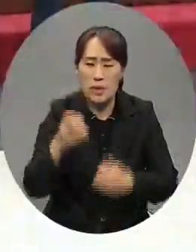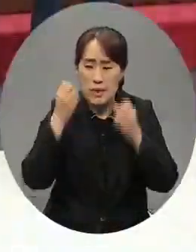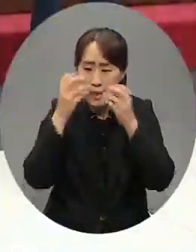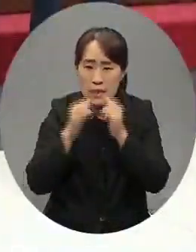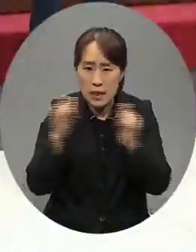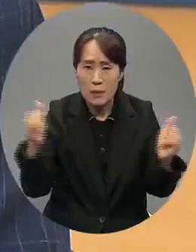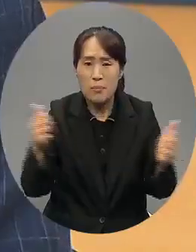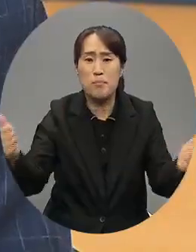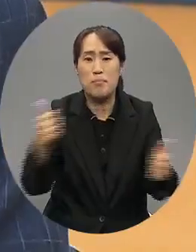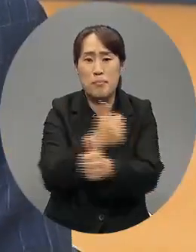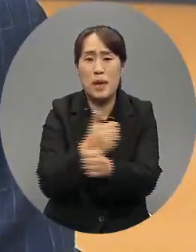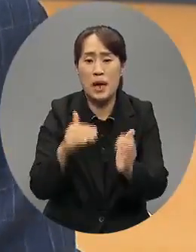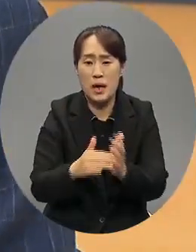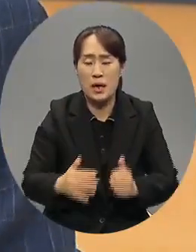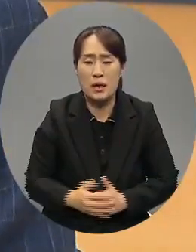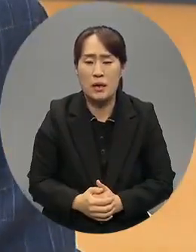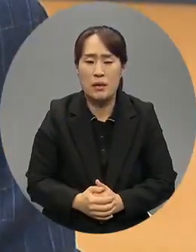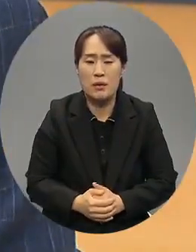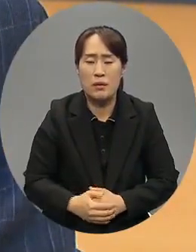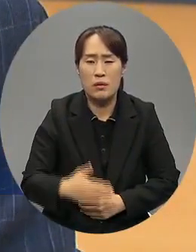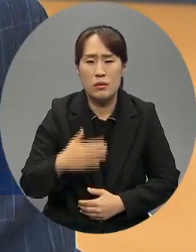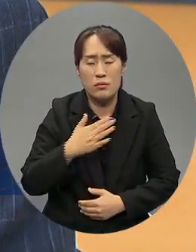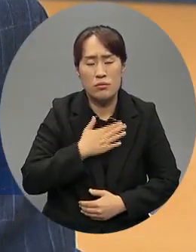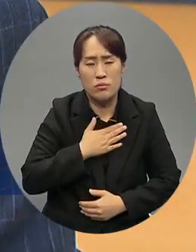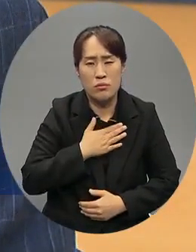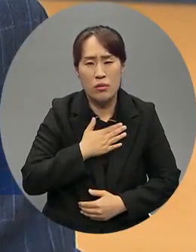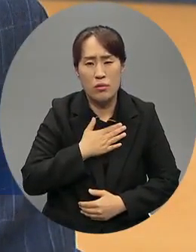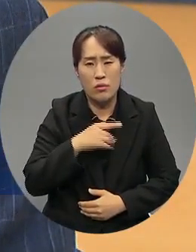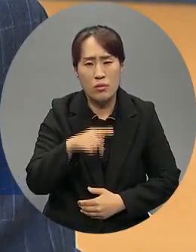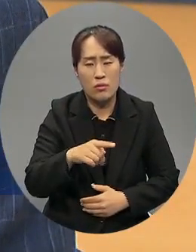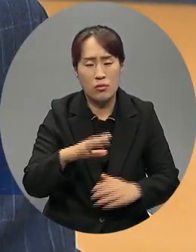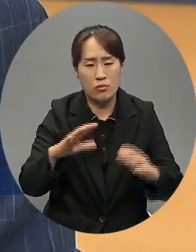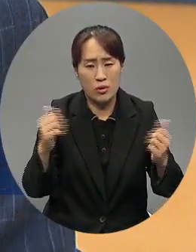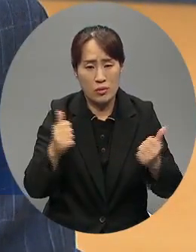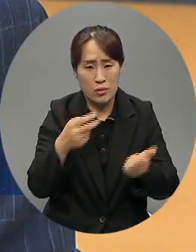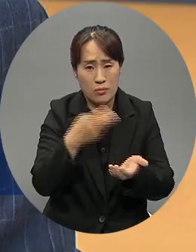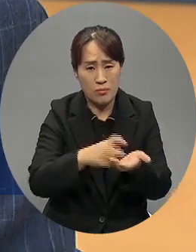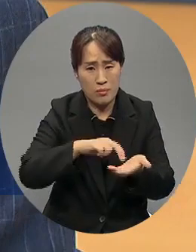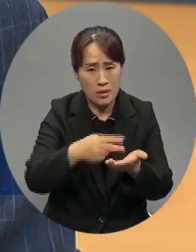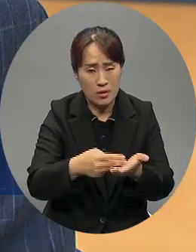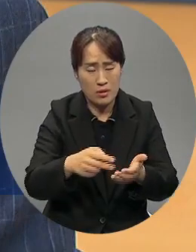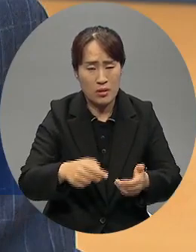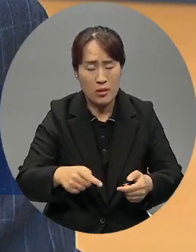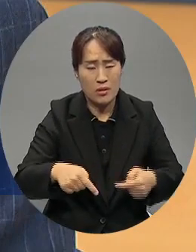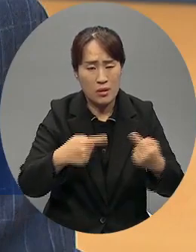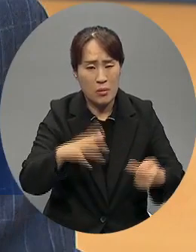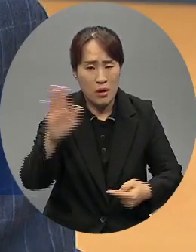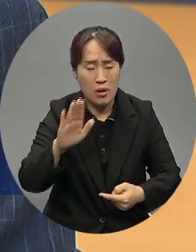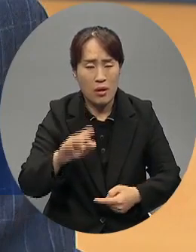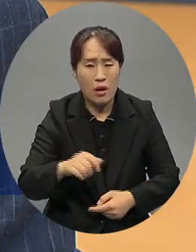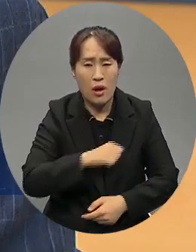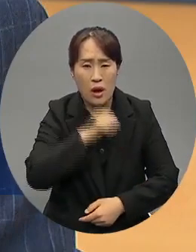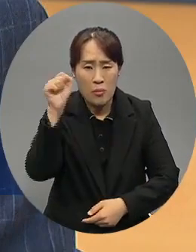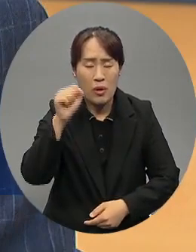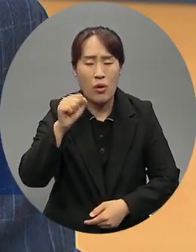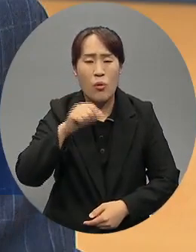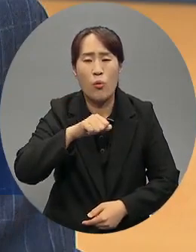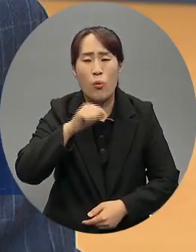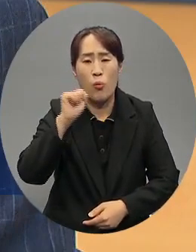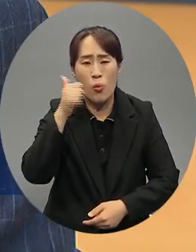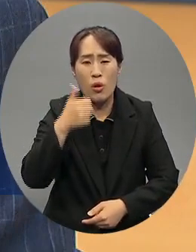인물로 바뀌었습니다. 저는 일단 참여하지 않을 예정입니다. 통과된 지 5개월밖에 안